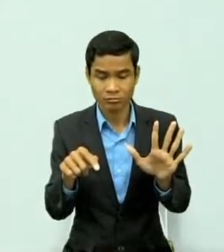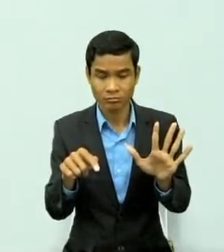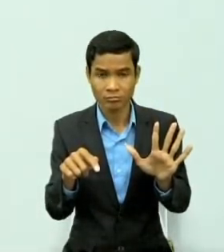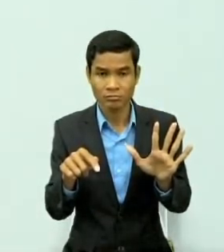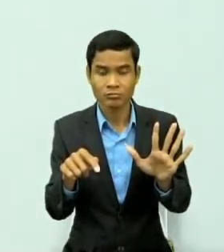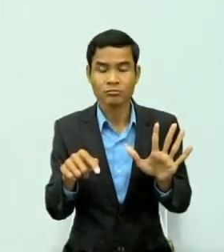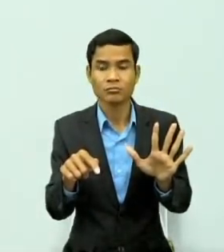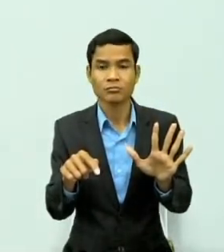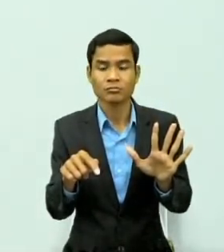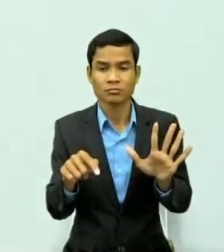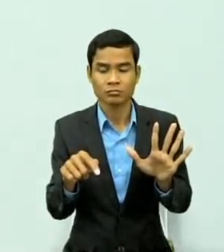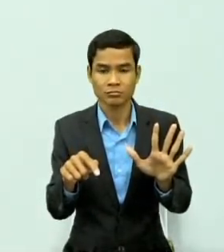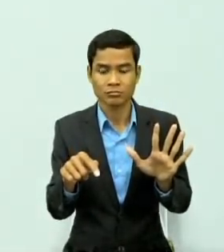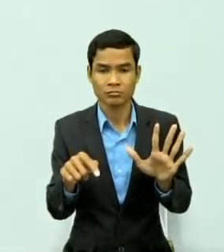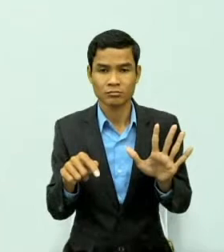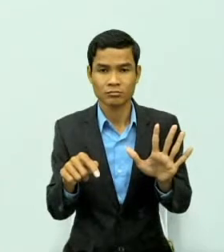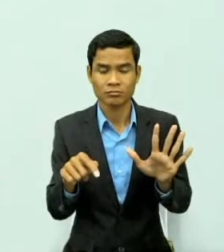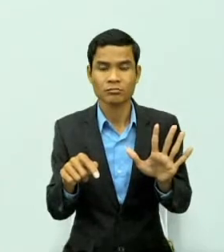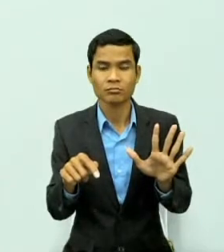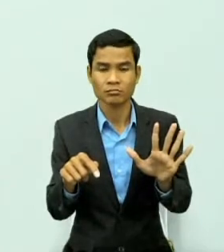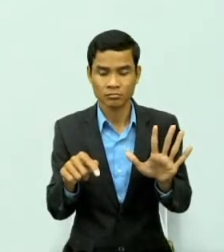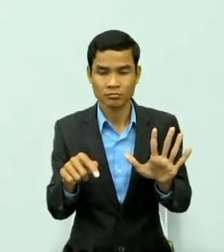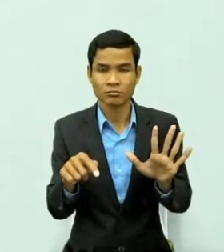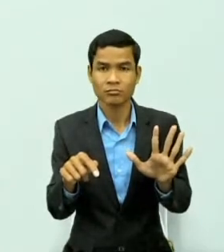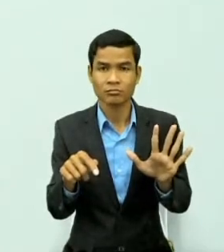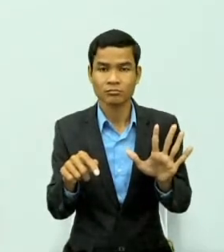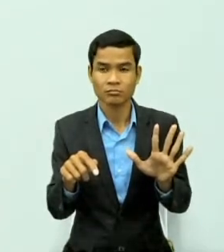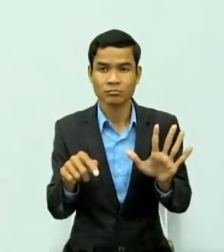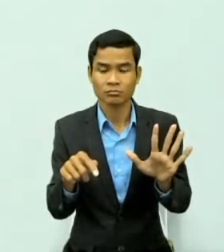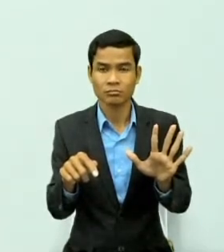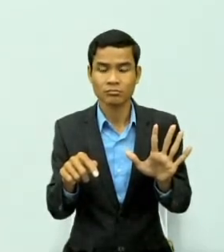ចាចលនាទី